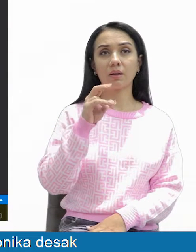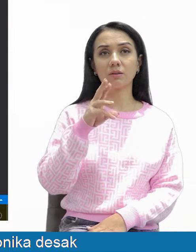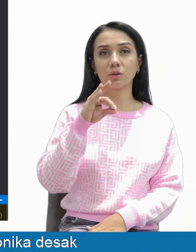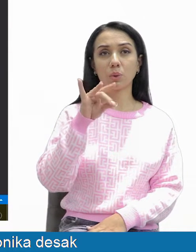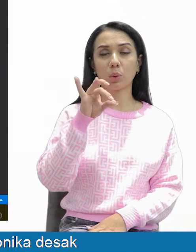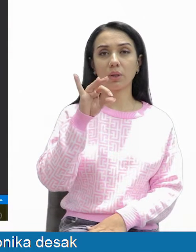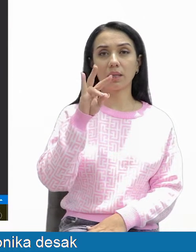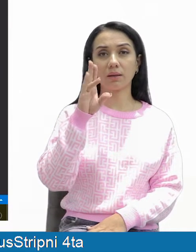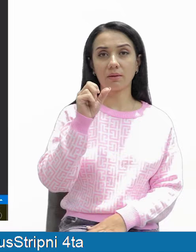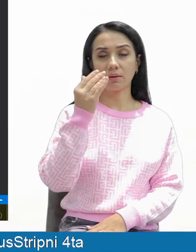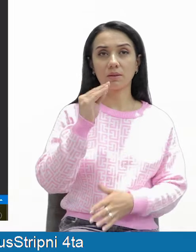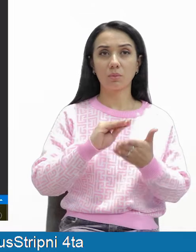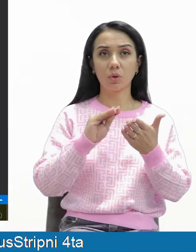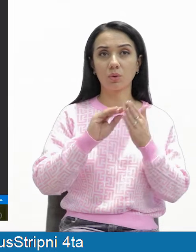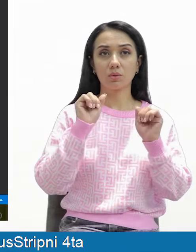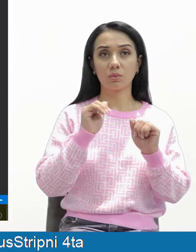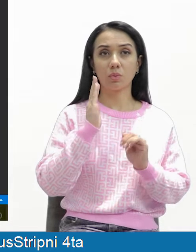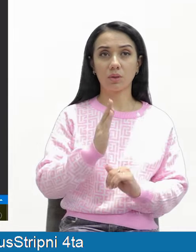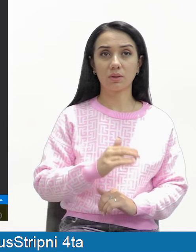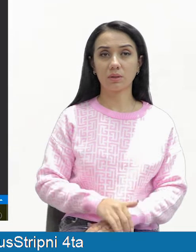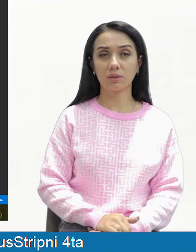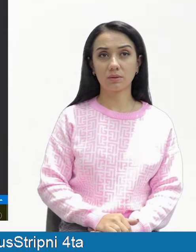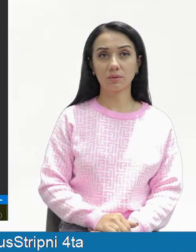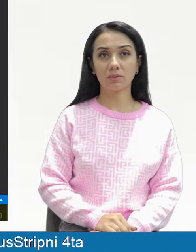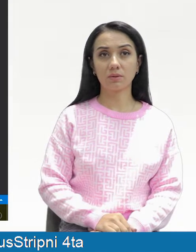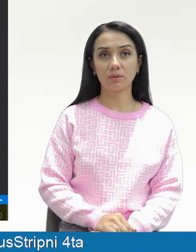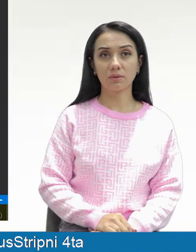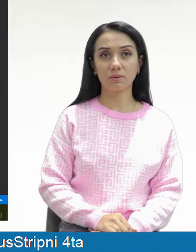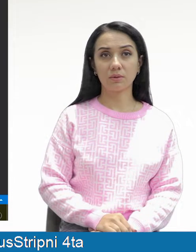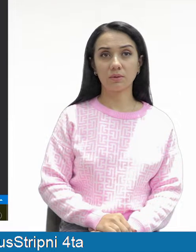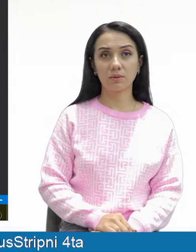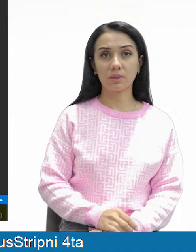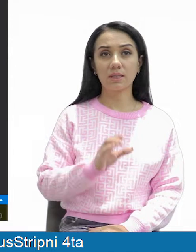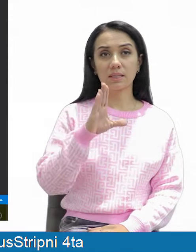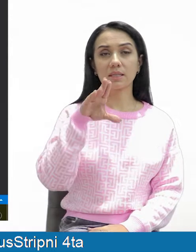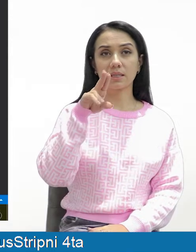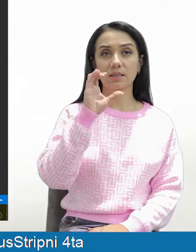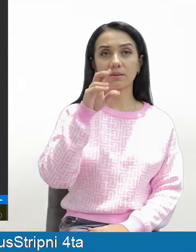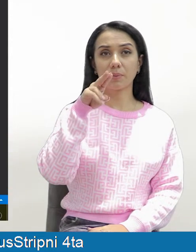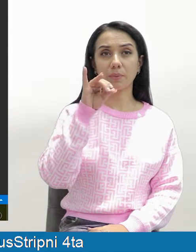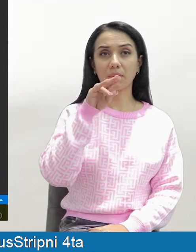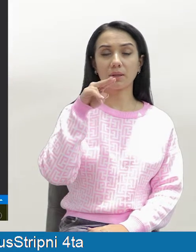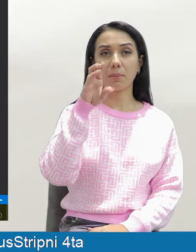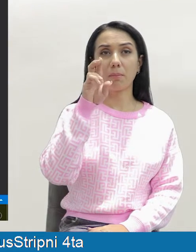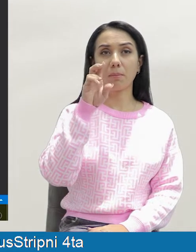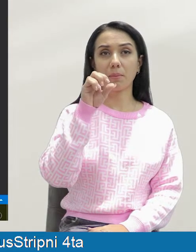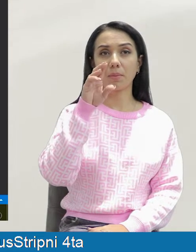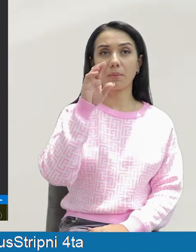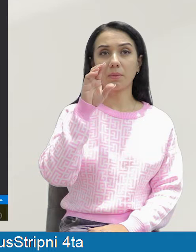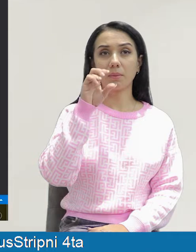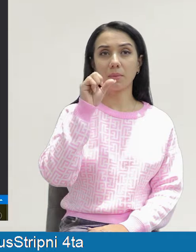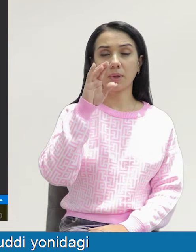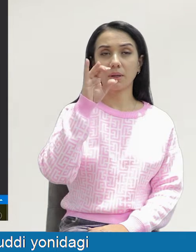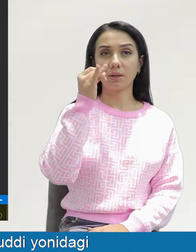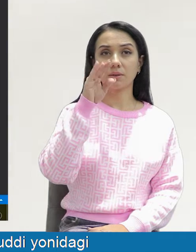elektronika desak bo'lar ekan. Mana endi yana split button bor ekan. Bu status stripni ichiga, o'zining